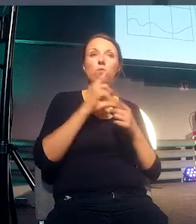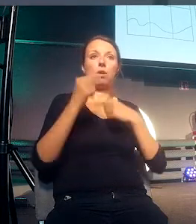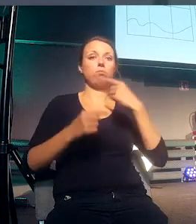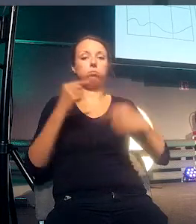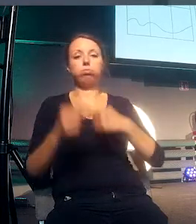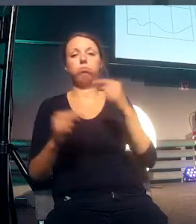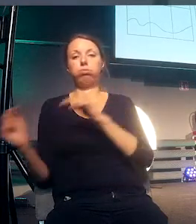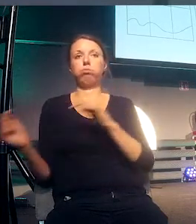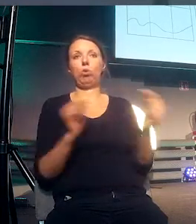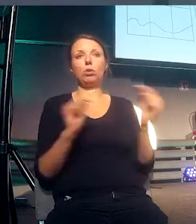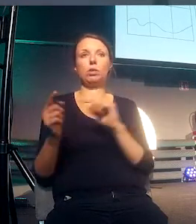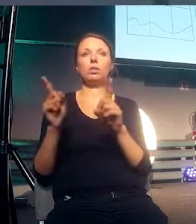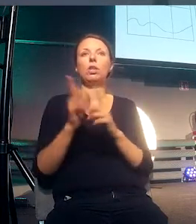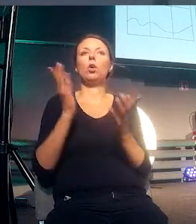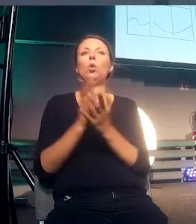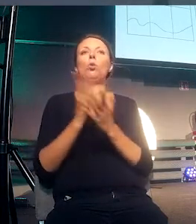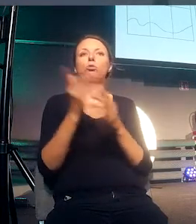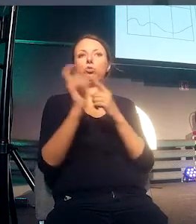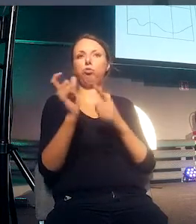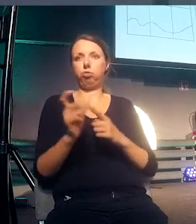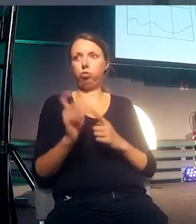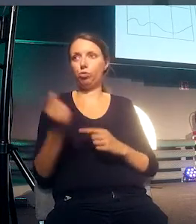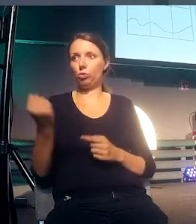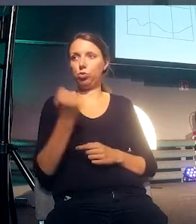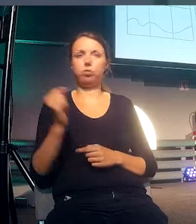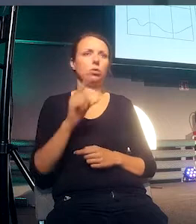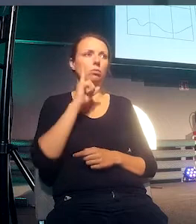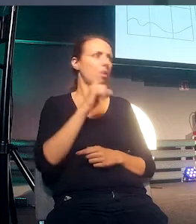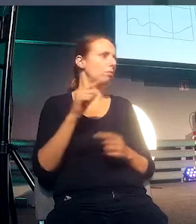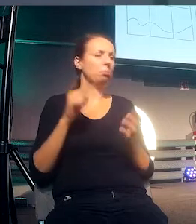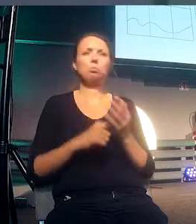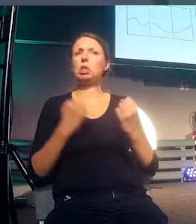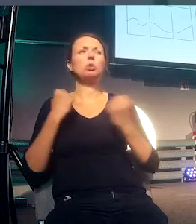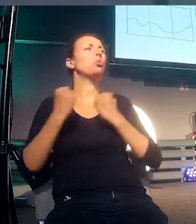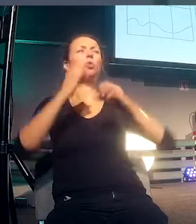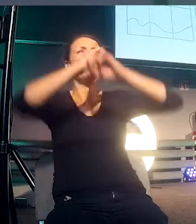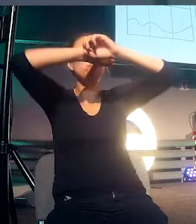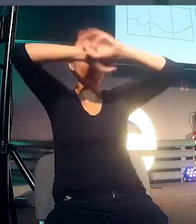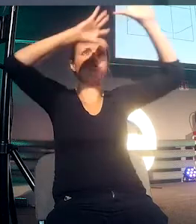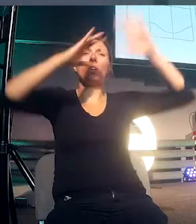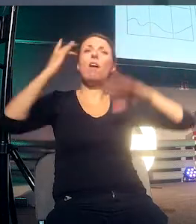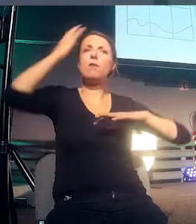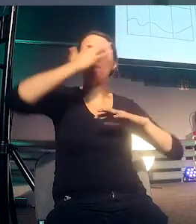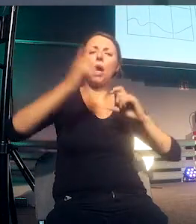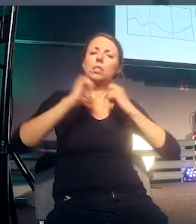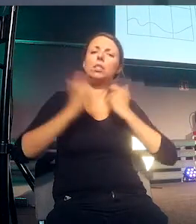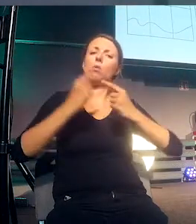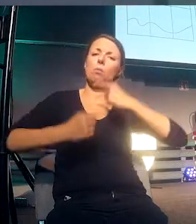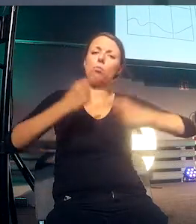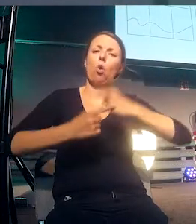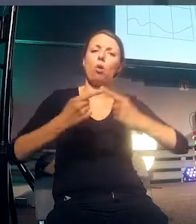przy wykorzystaniu słów, ludziom najczęściej bardzo trudno jest sobie wyobrazić ten proces. Pamiętacie